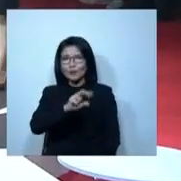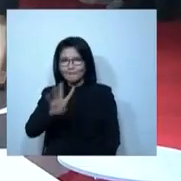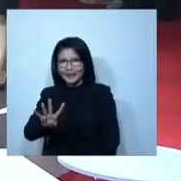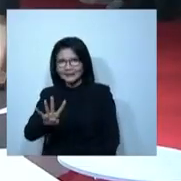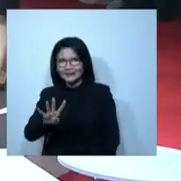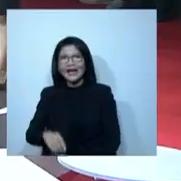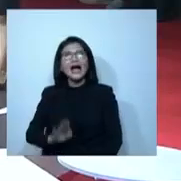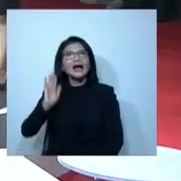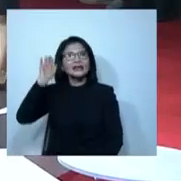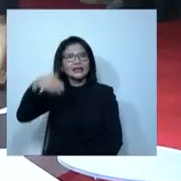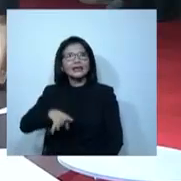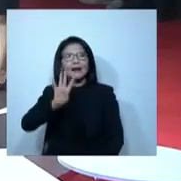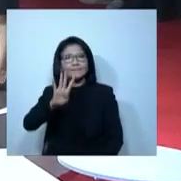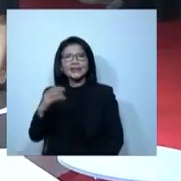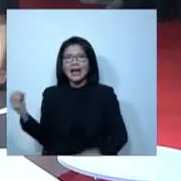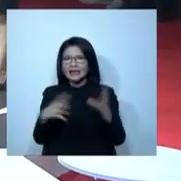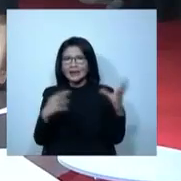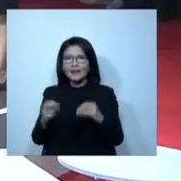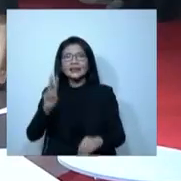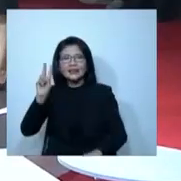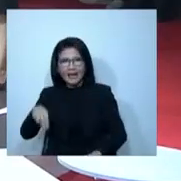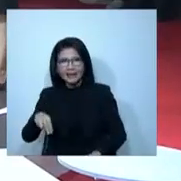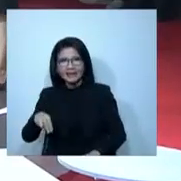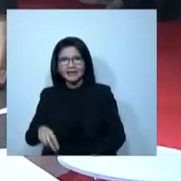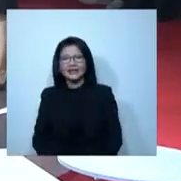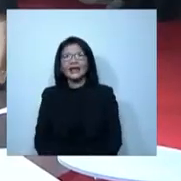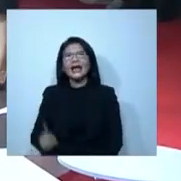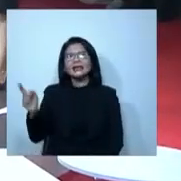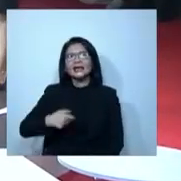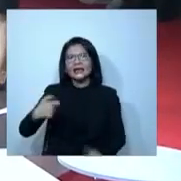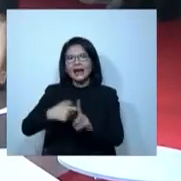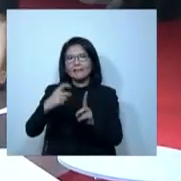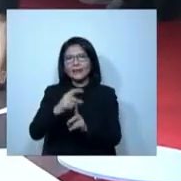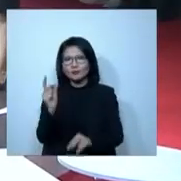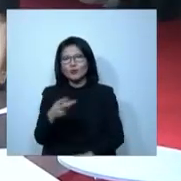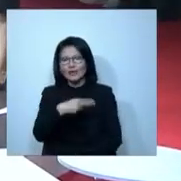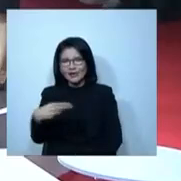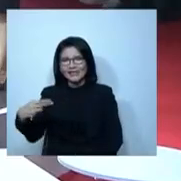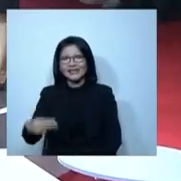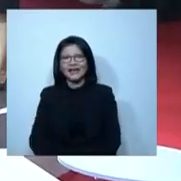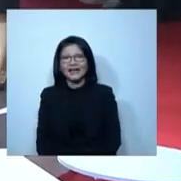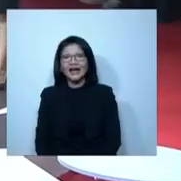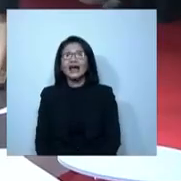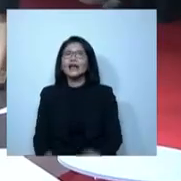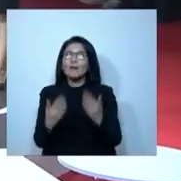saja dengan keterbatasan waktu? Karena ada keterbatasan waktu dengan 6 tema ya pada debat kemarin, Pak Rudy.